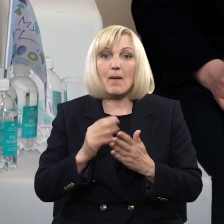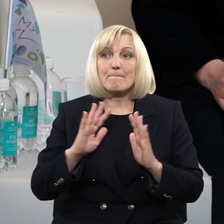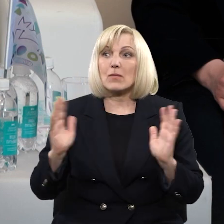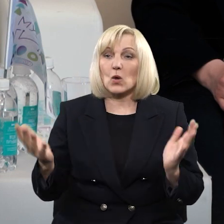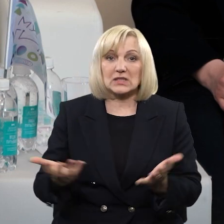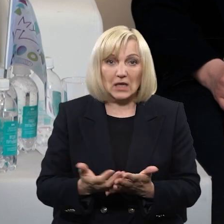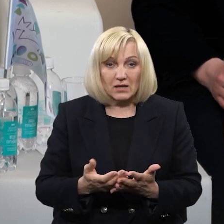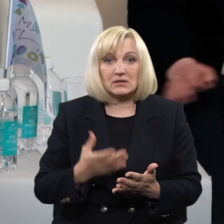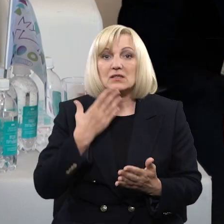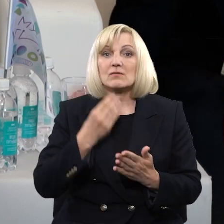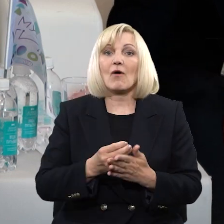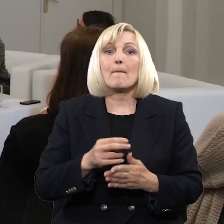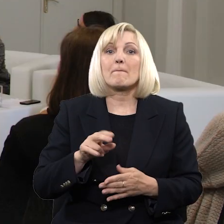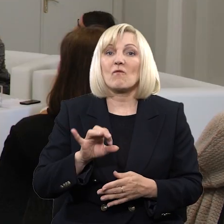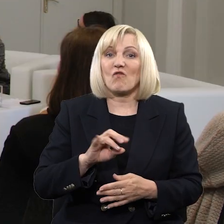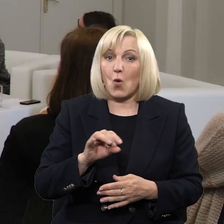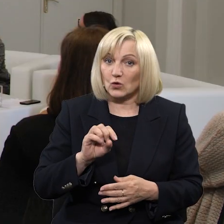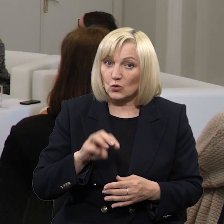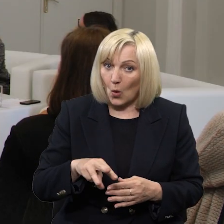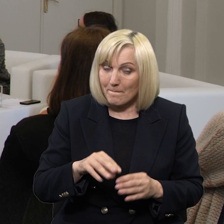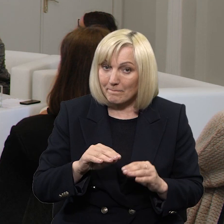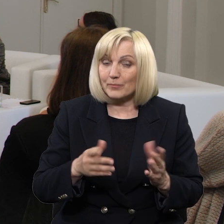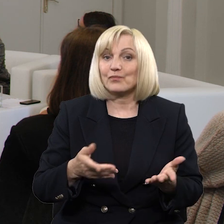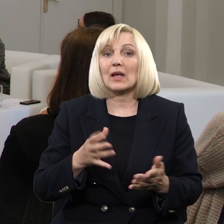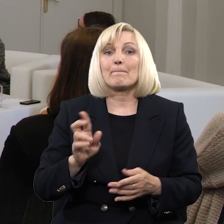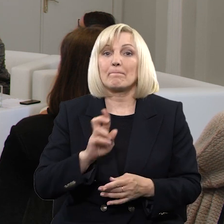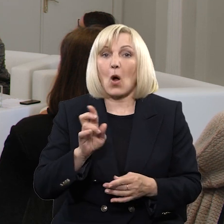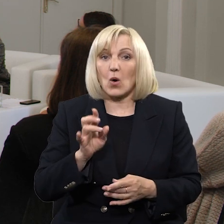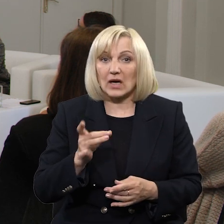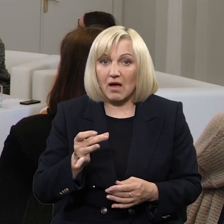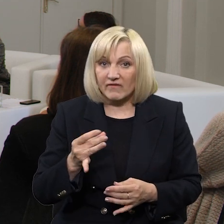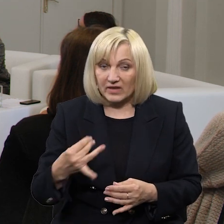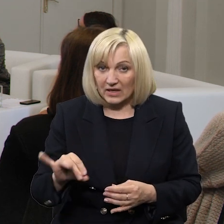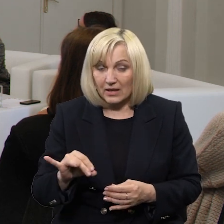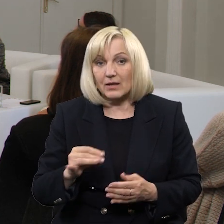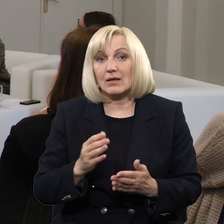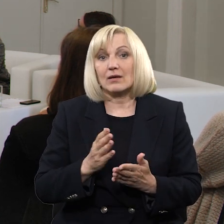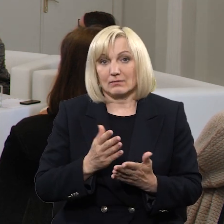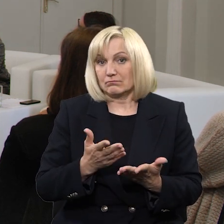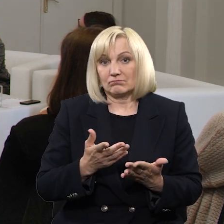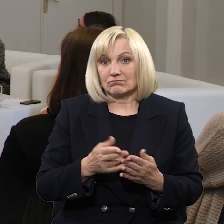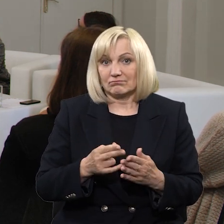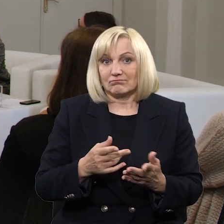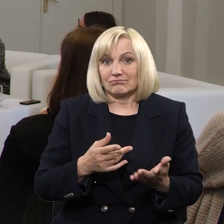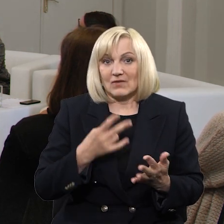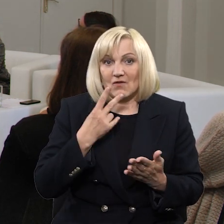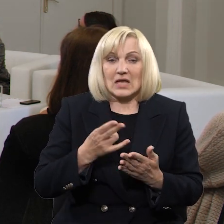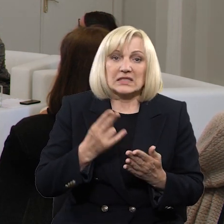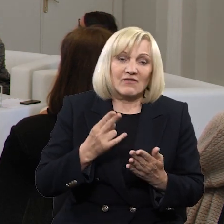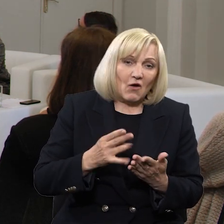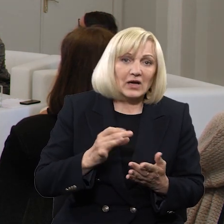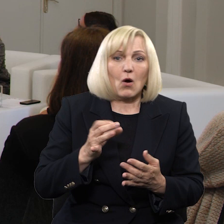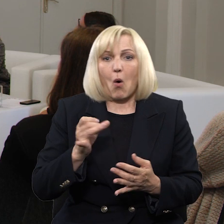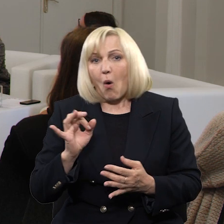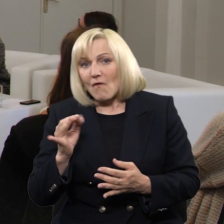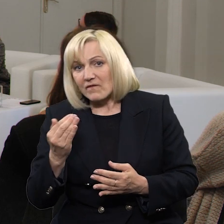со своим музейным фондом предметным с биографиями своих героев находит отражение в самых разных наших цифровых